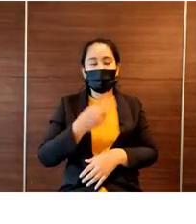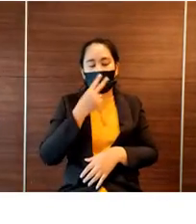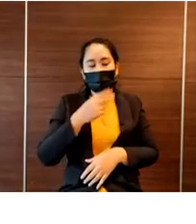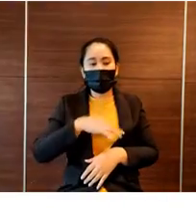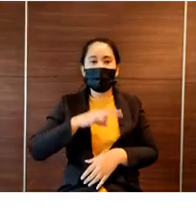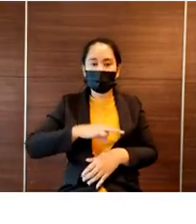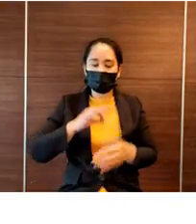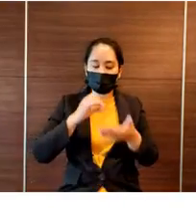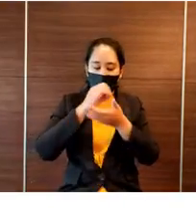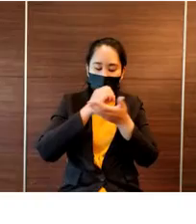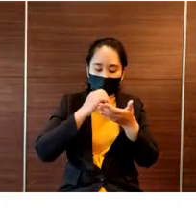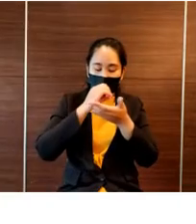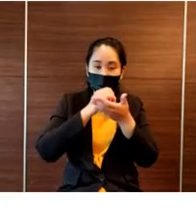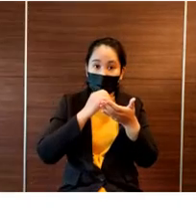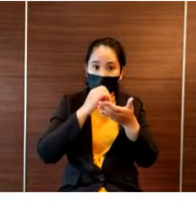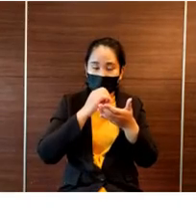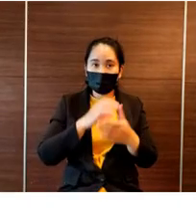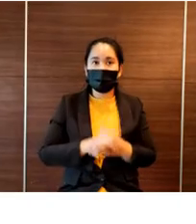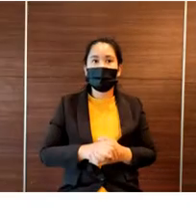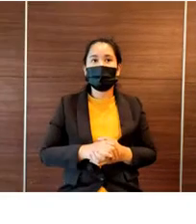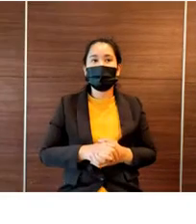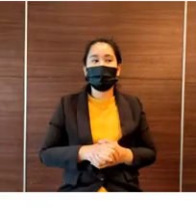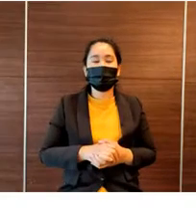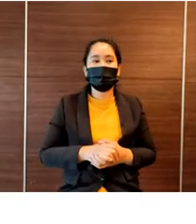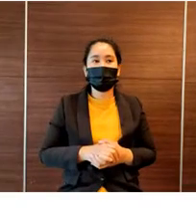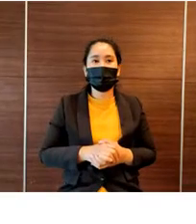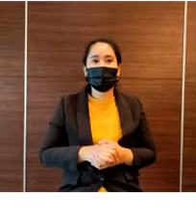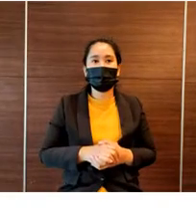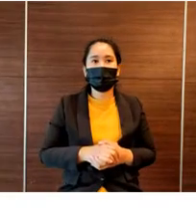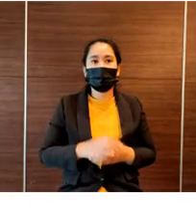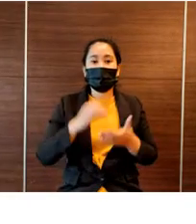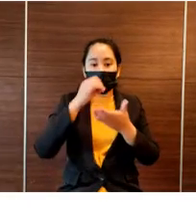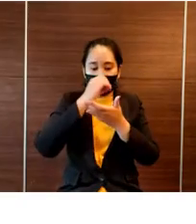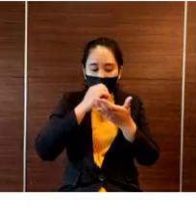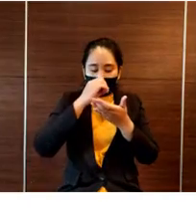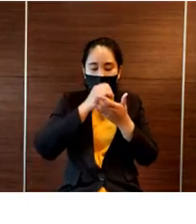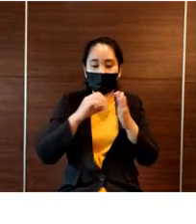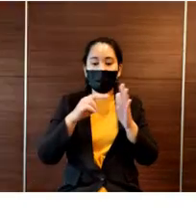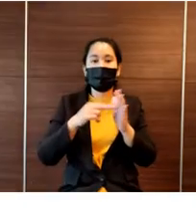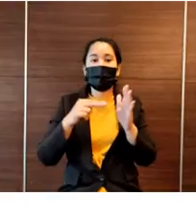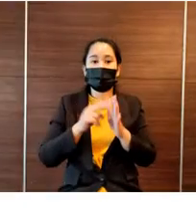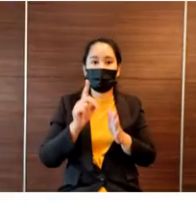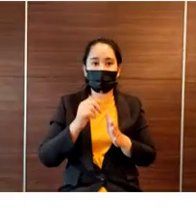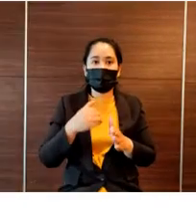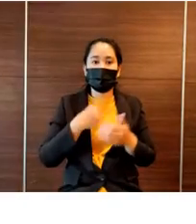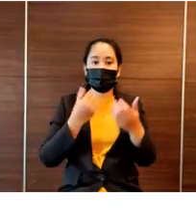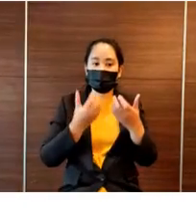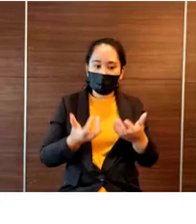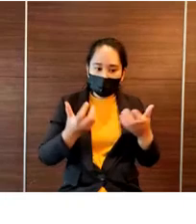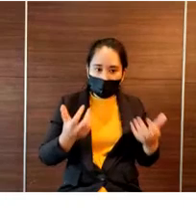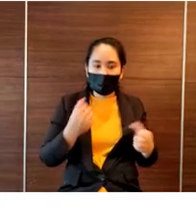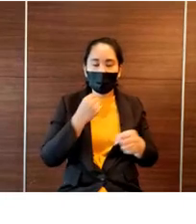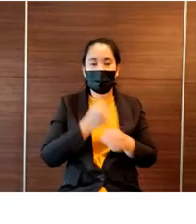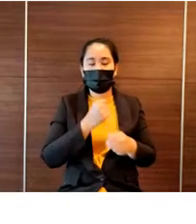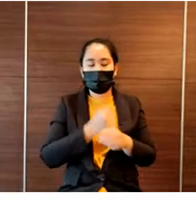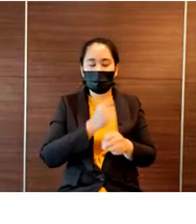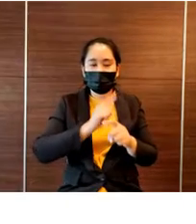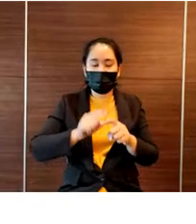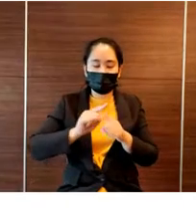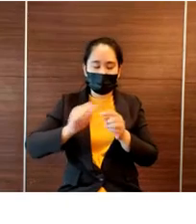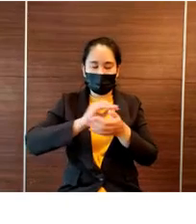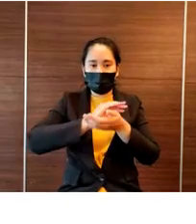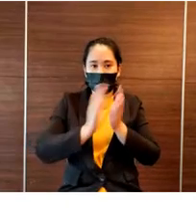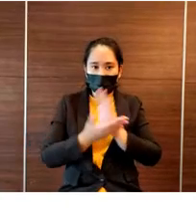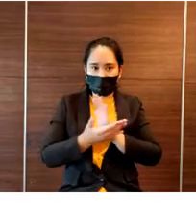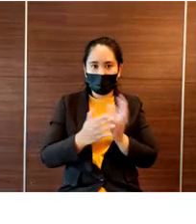ใช้ยาเสพติดเนี่ยมันเป็นโปรดักต์อันนึงที่เราจะต้องแอทแทคมันอะต้องทำให้มันเปลี่ยนให้ได้เรา